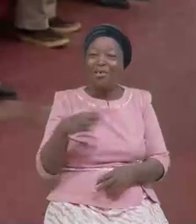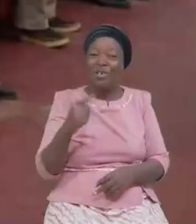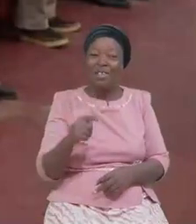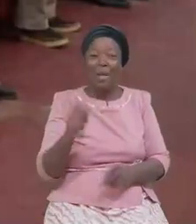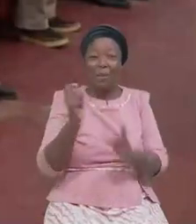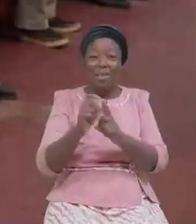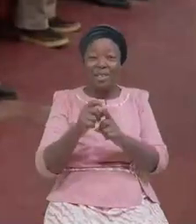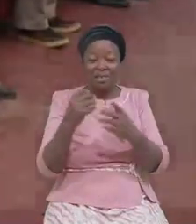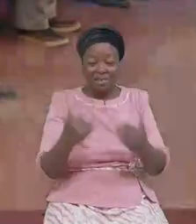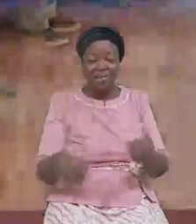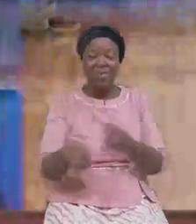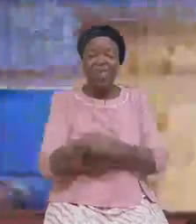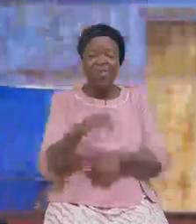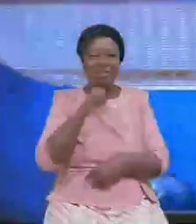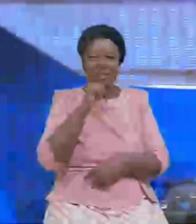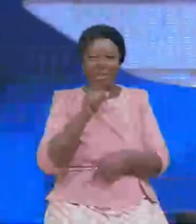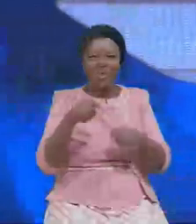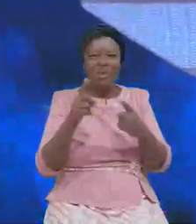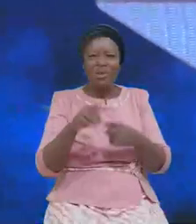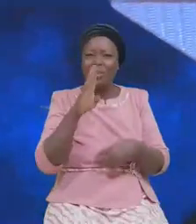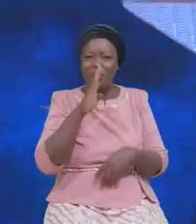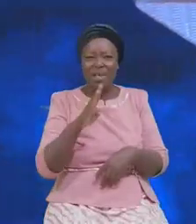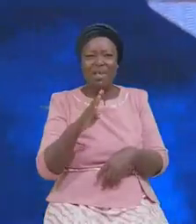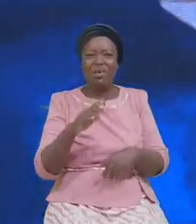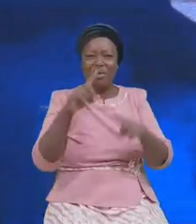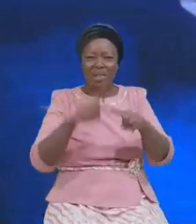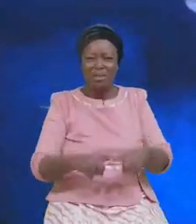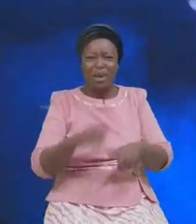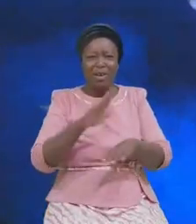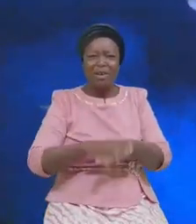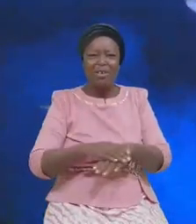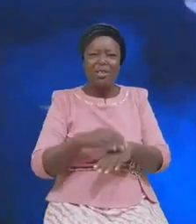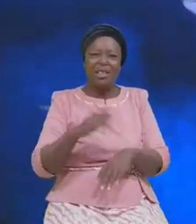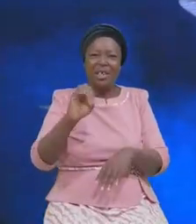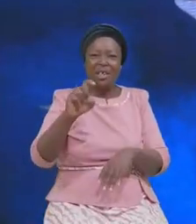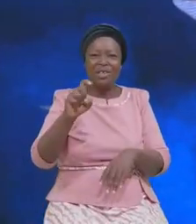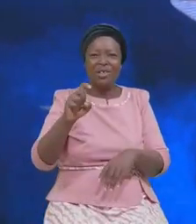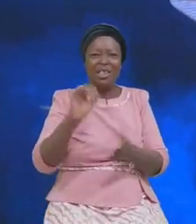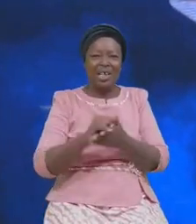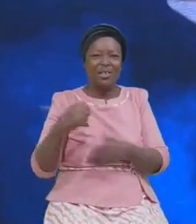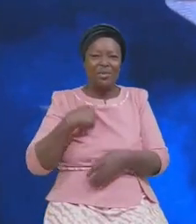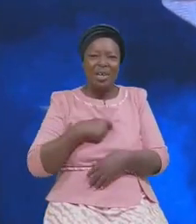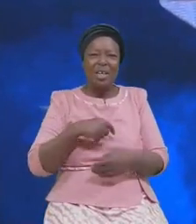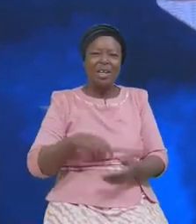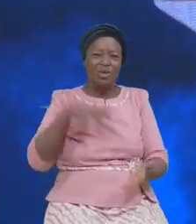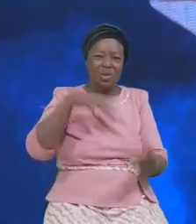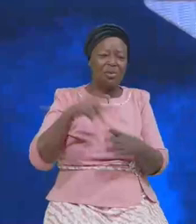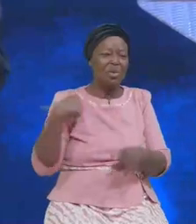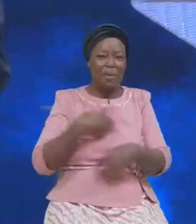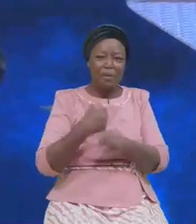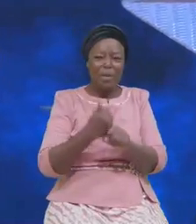jour, ce ne serait pas basé sur l'exode que nous avons lu. Nous allons faire une étude